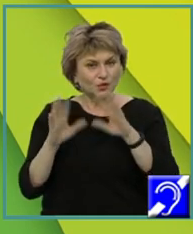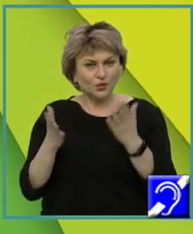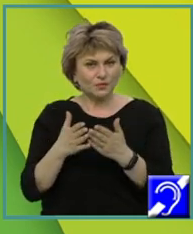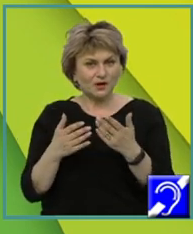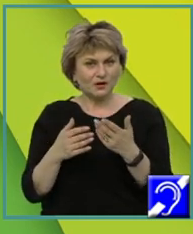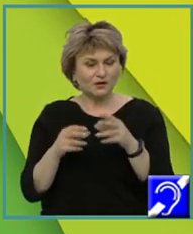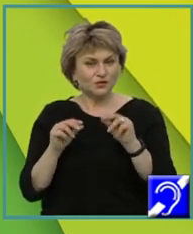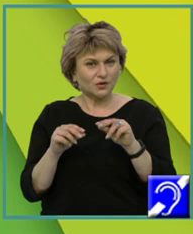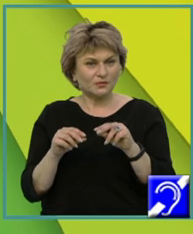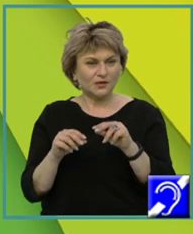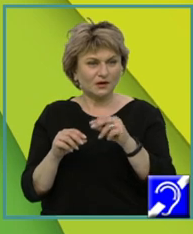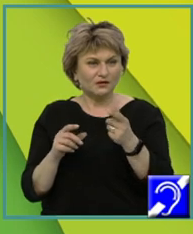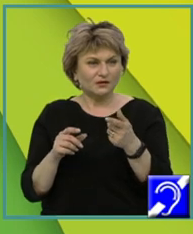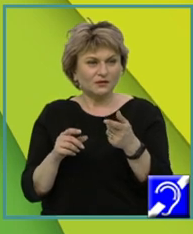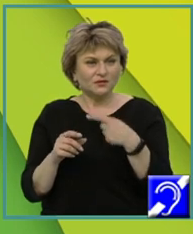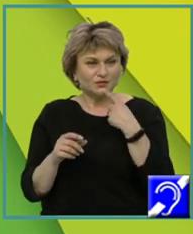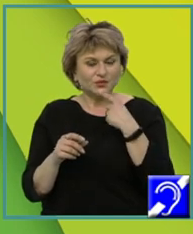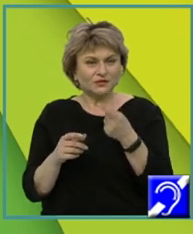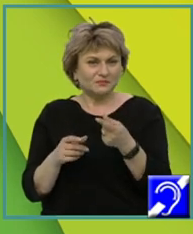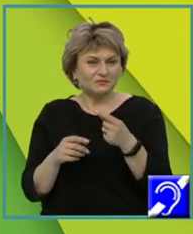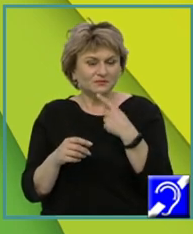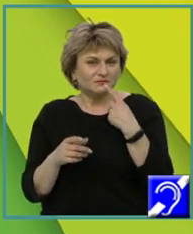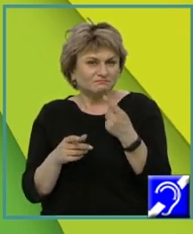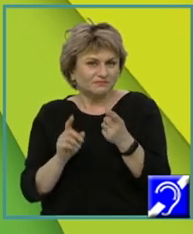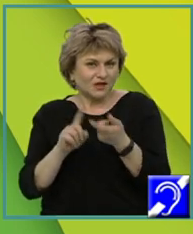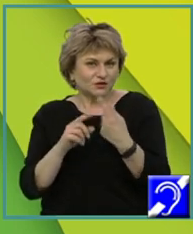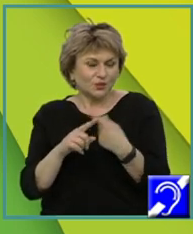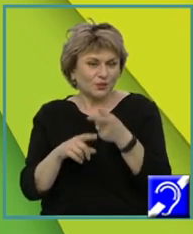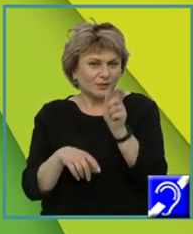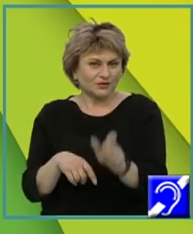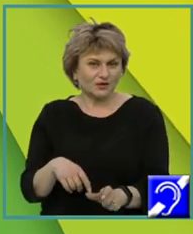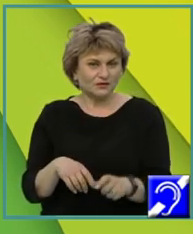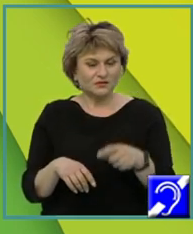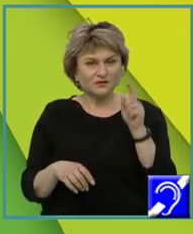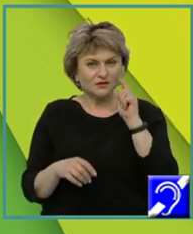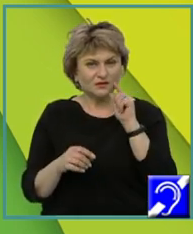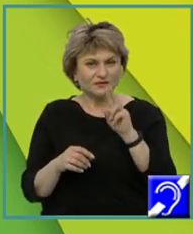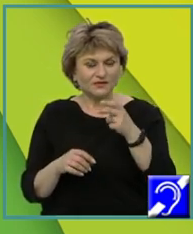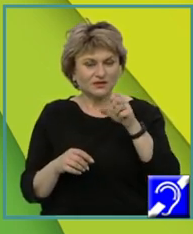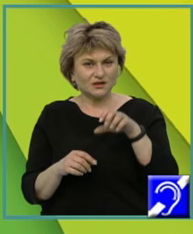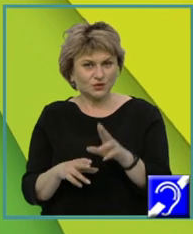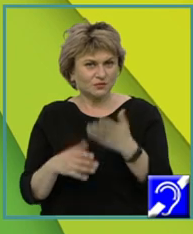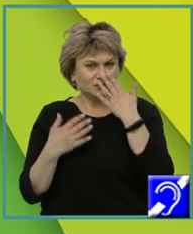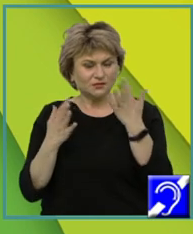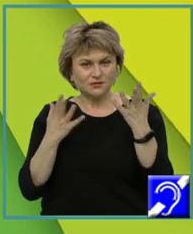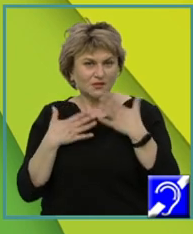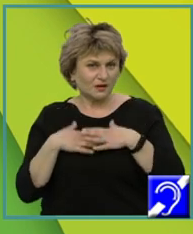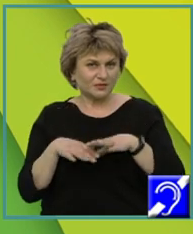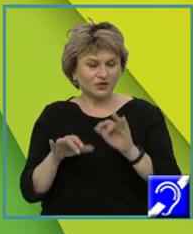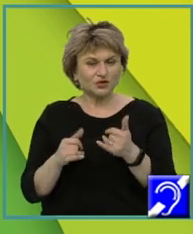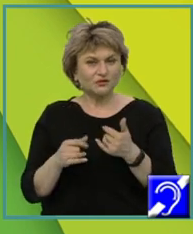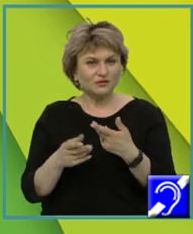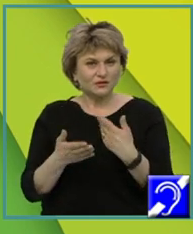la Dima doamnă atât deplasează în Mister legătura ei cu personajul Fred Vasilescu pare să îl admiră și să îl